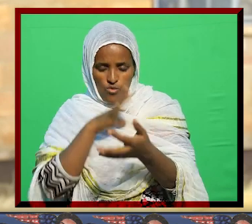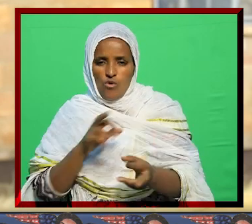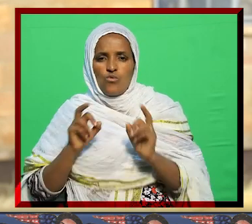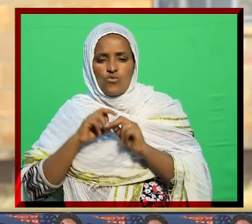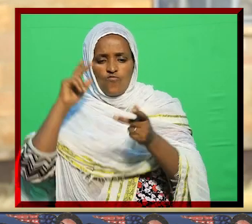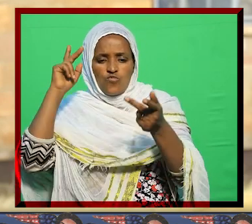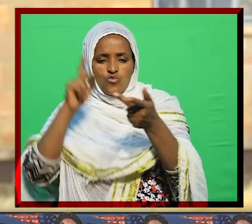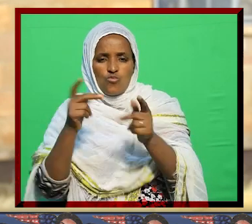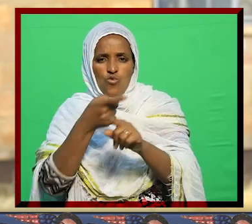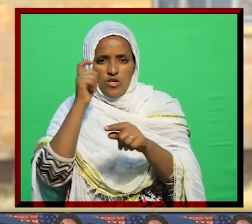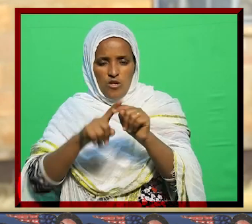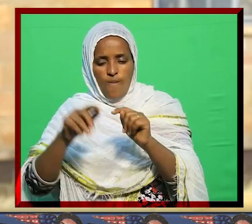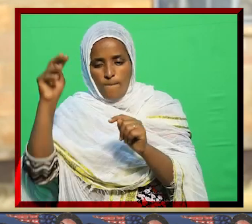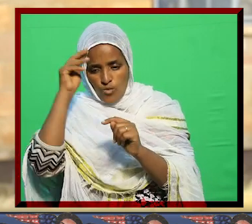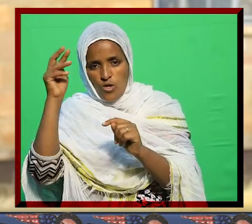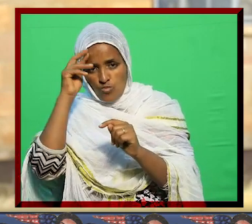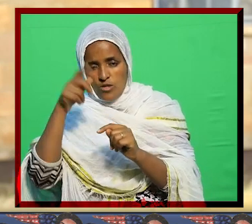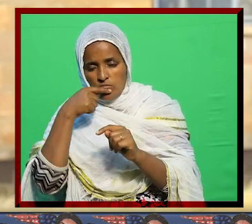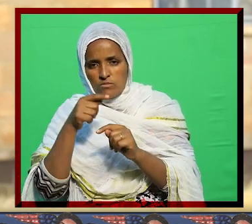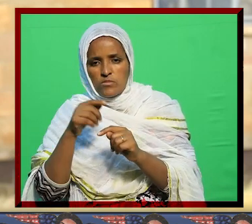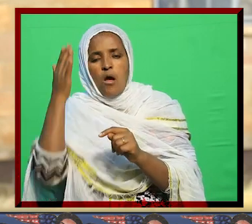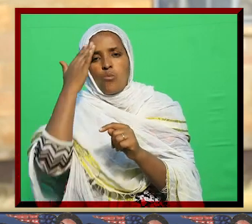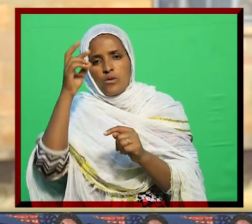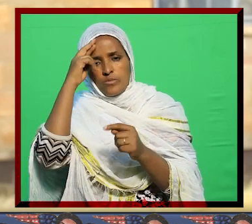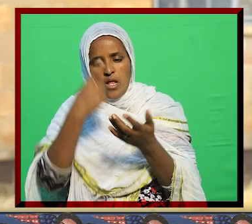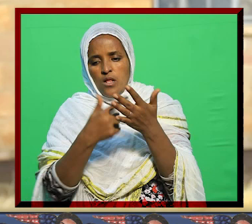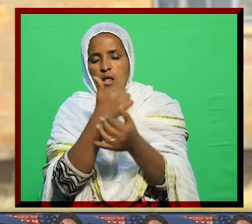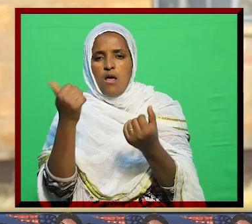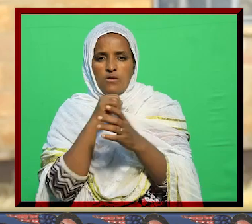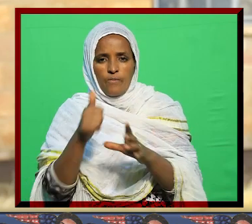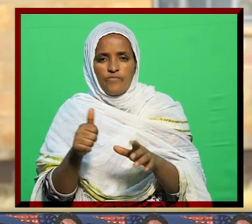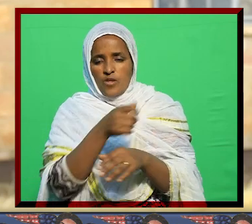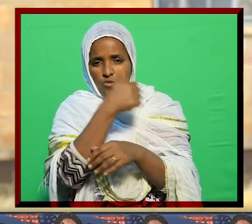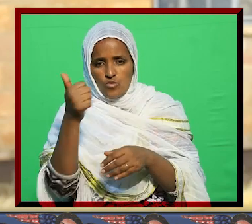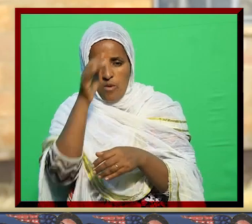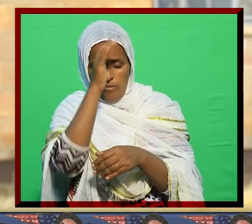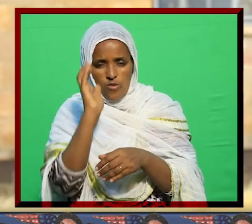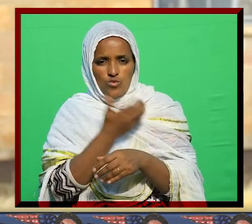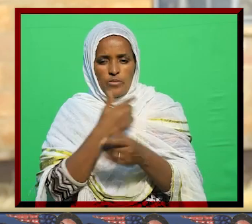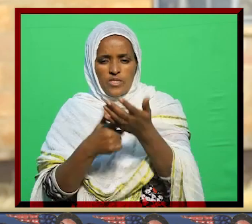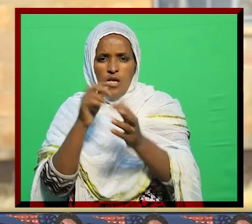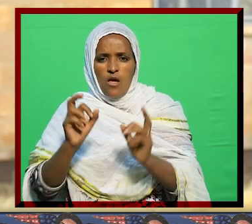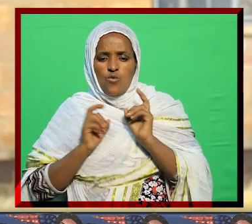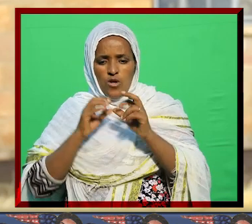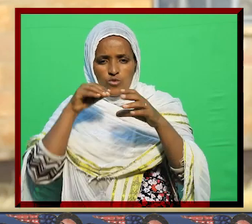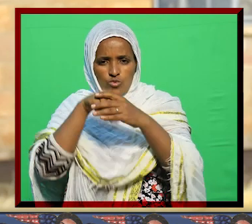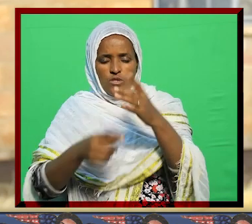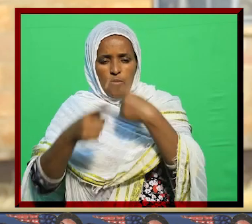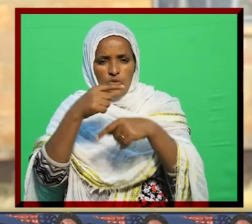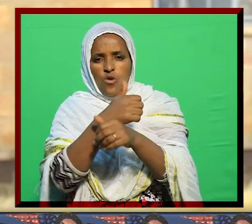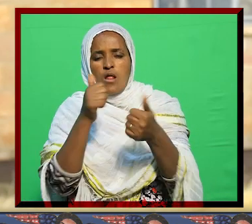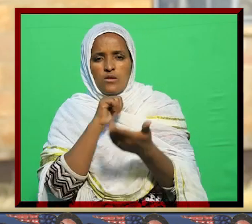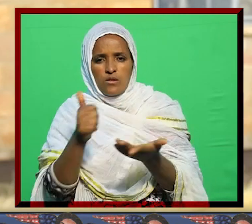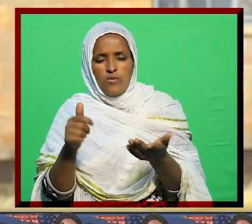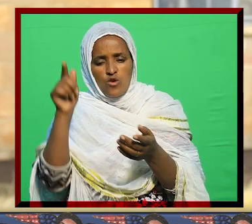ማያነብሰው ህይወቱ ፍጹም ልትሆን አትችልም። ሙሴን ሙሴ ያሰኘው ዜና አብርሃምን ስለሚያውቅ ነው፣ ሌላ አይደለም። ሌሎችንም አበው በዚያ ህይወት ያመጣቸው ያ